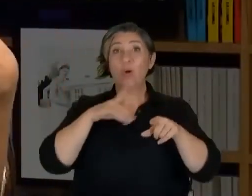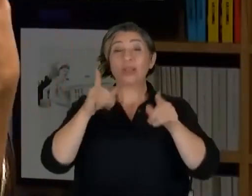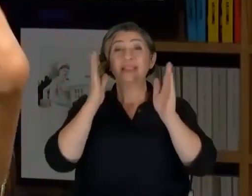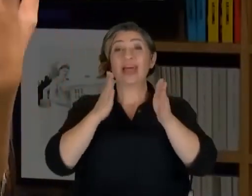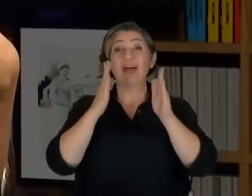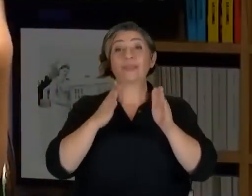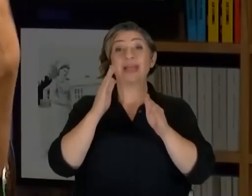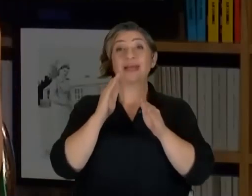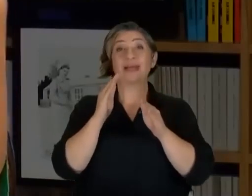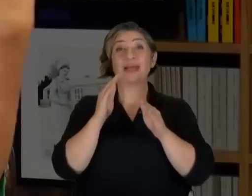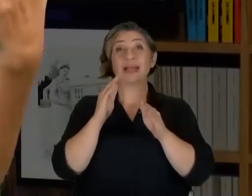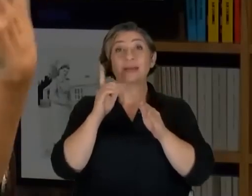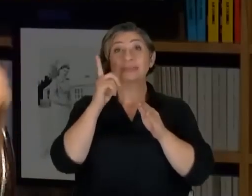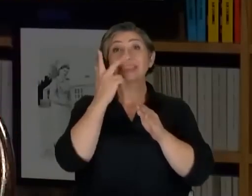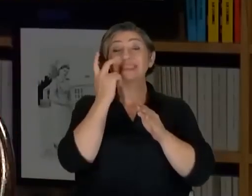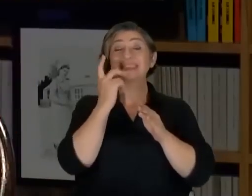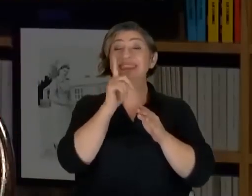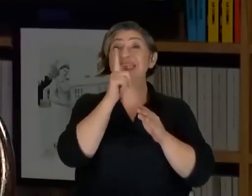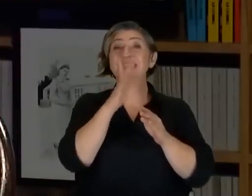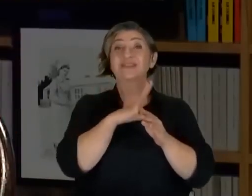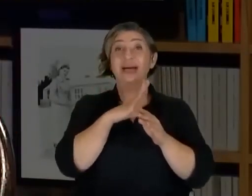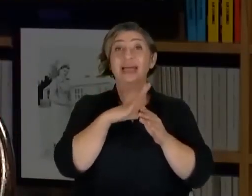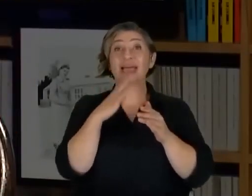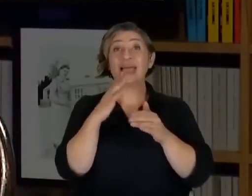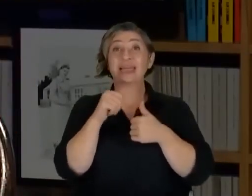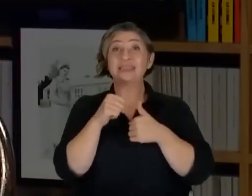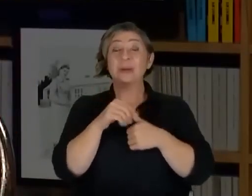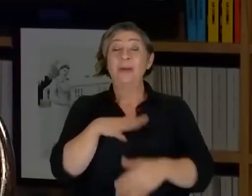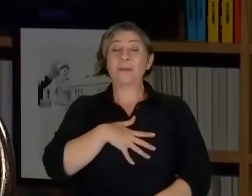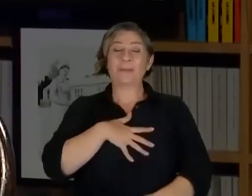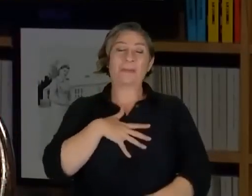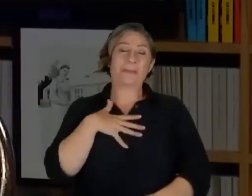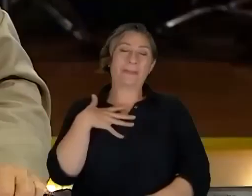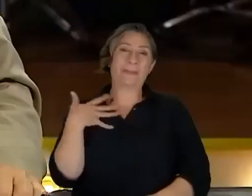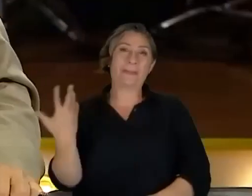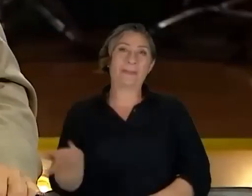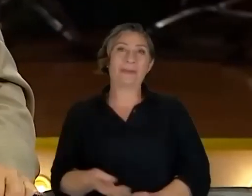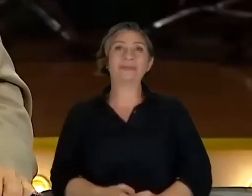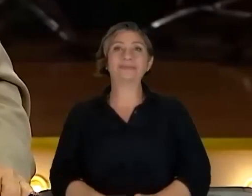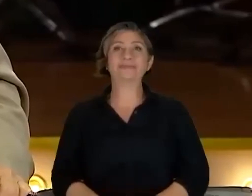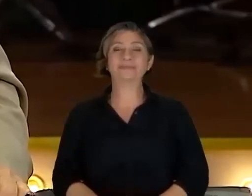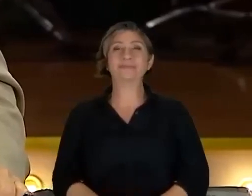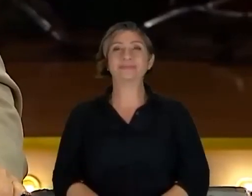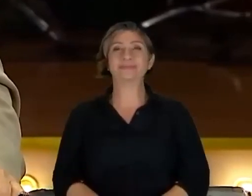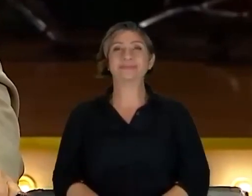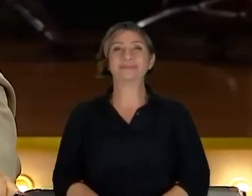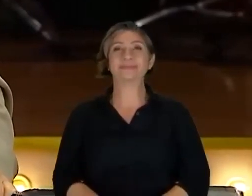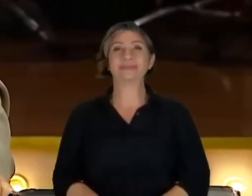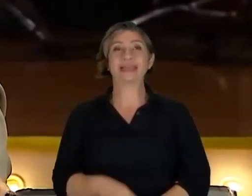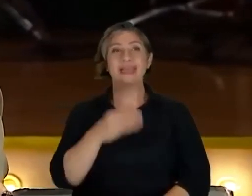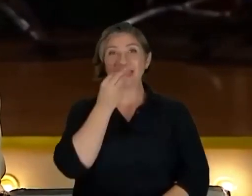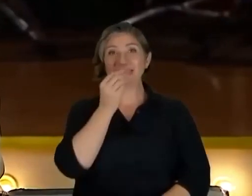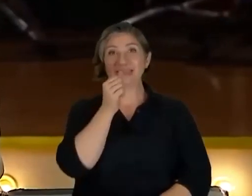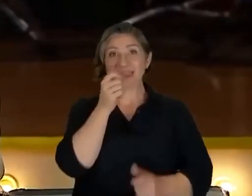devamlı yaşayan bir ses var. Artık adama fenalık geldi. Yok, evet. Yok, fenalık geldi.